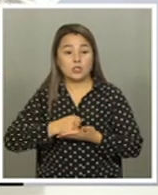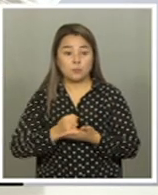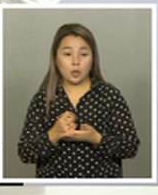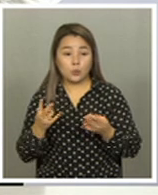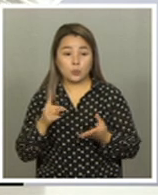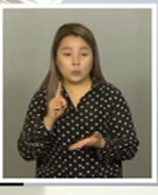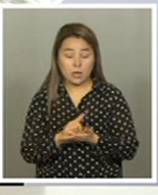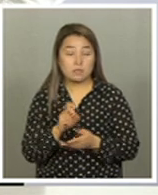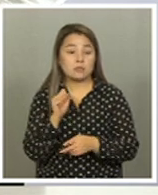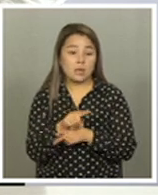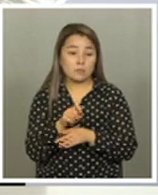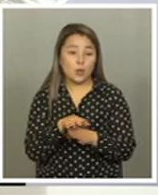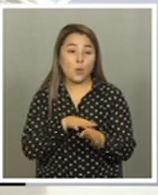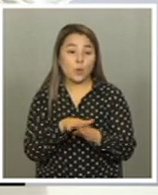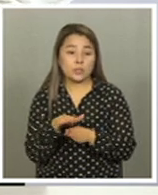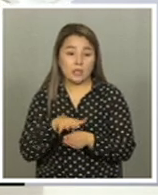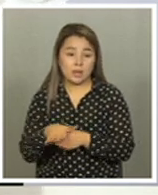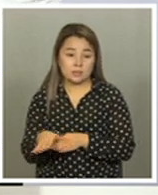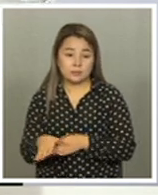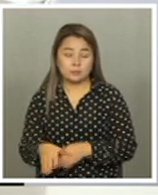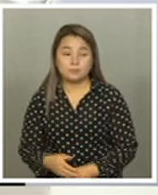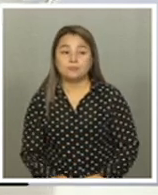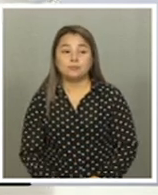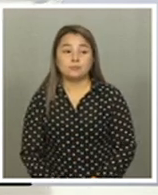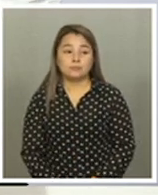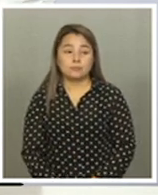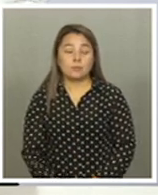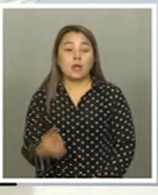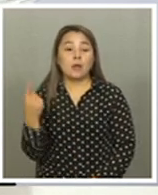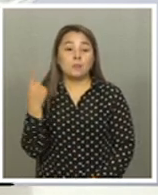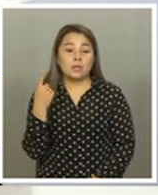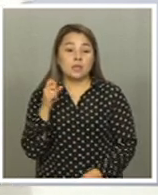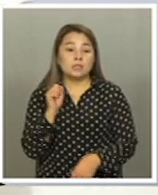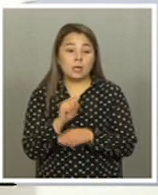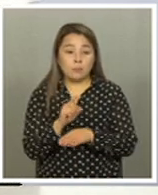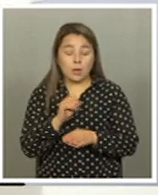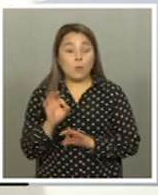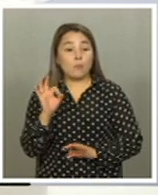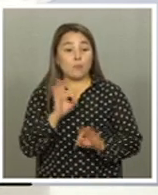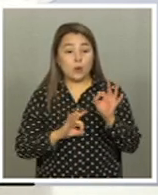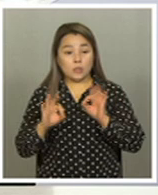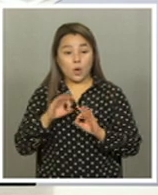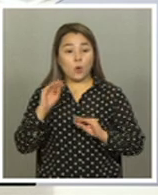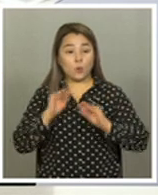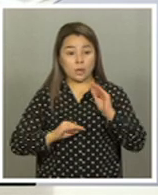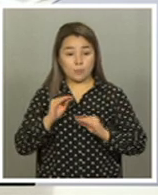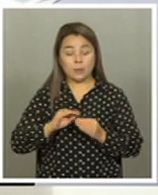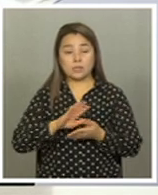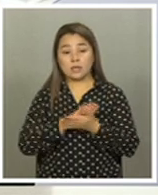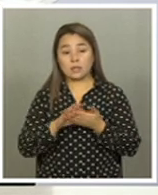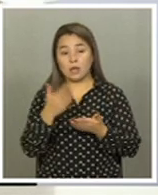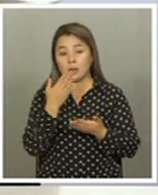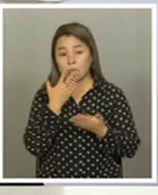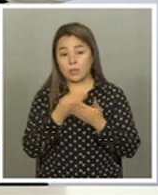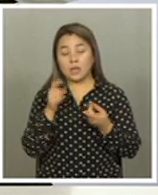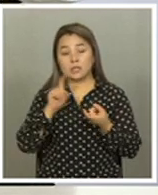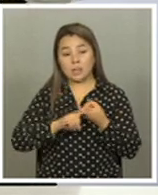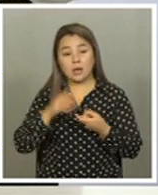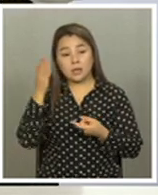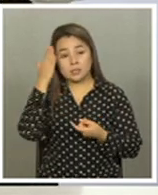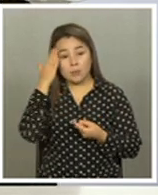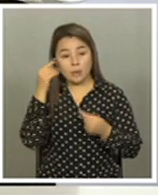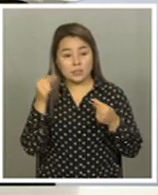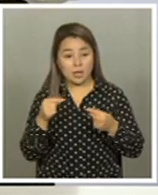мына тапсырмаларды орындап көрейік. Бірінші тапсырма – молекула құрамының тиісті сипаттамаларына сәйкес